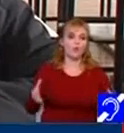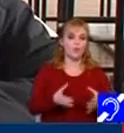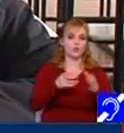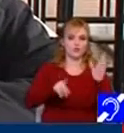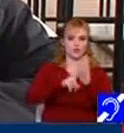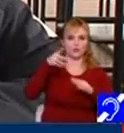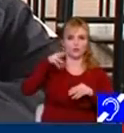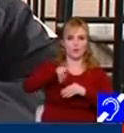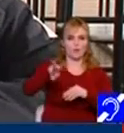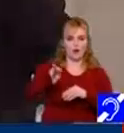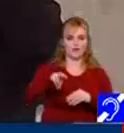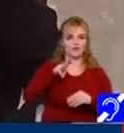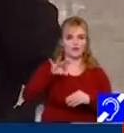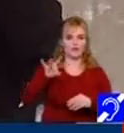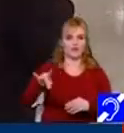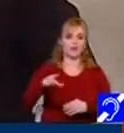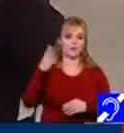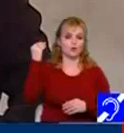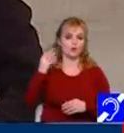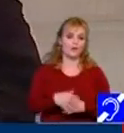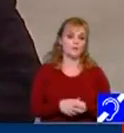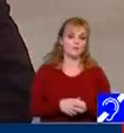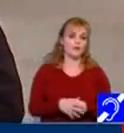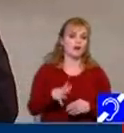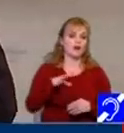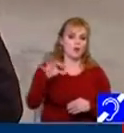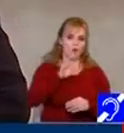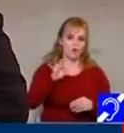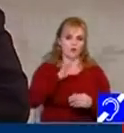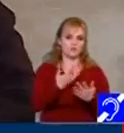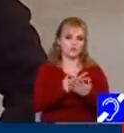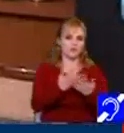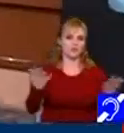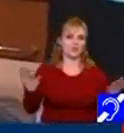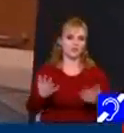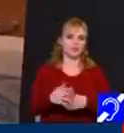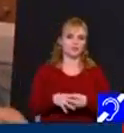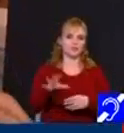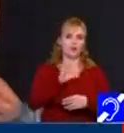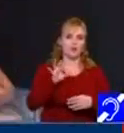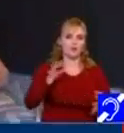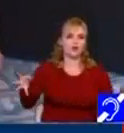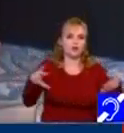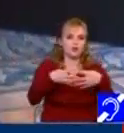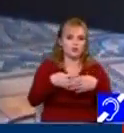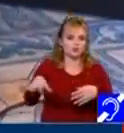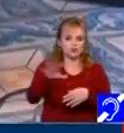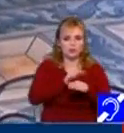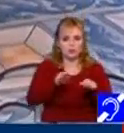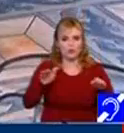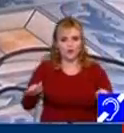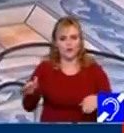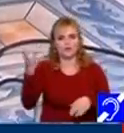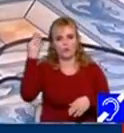martie de reporterul TVR Moldova Natalia Chicu. Seria de reportaje a pledat pentru incluziunea în școli a tuturor copiilor